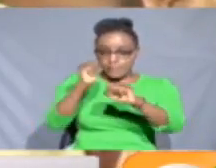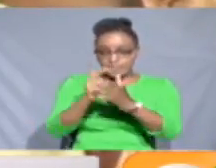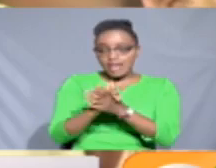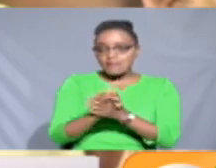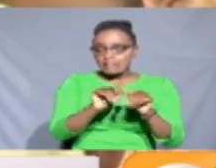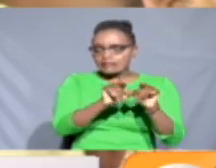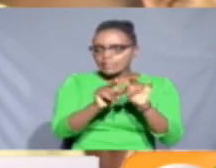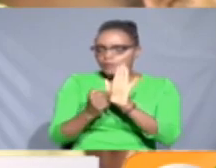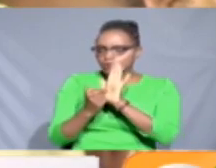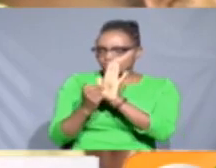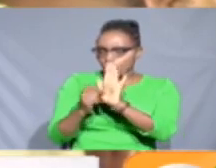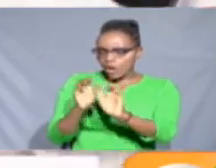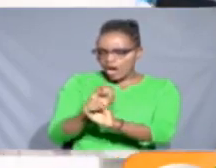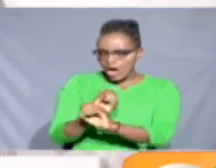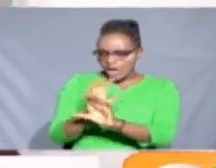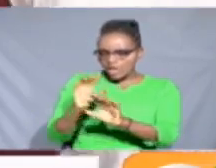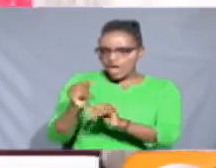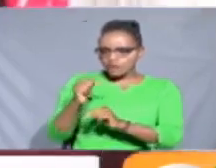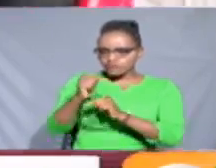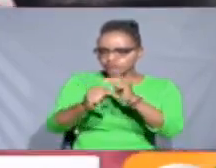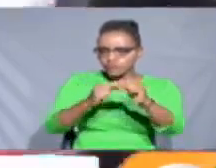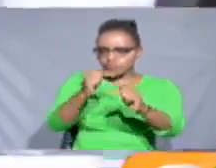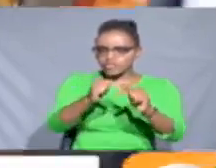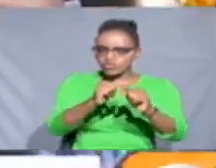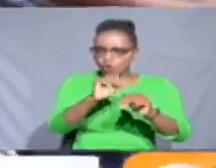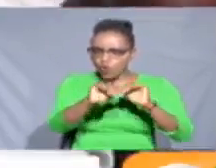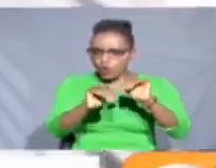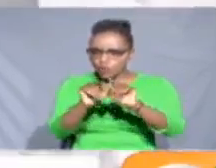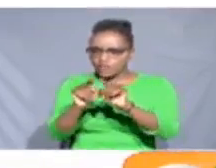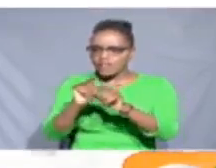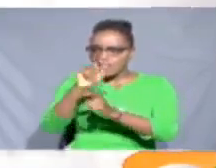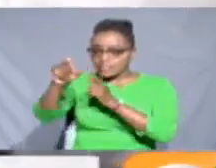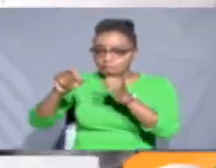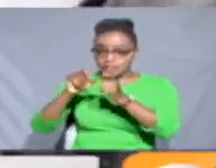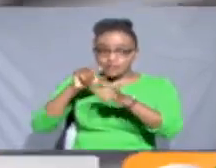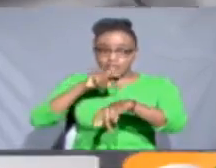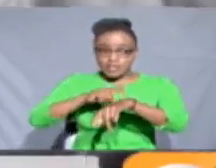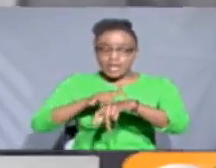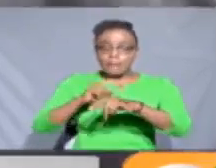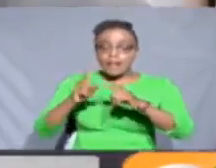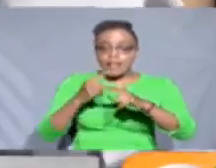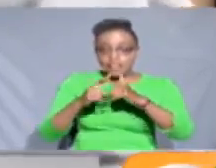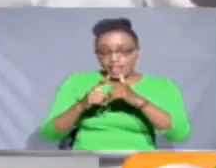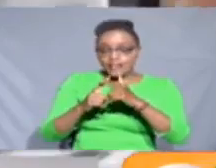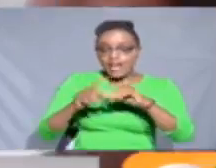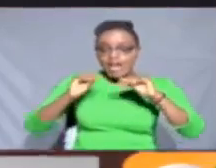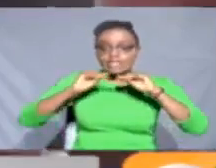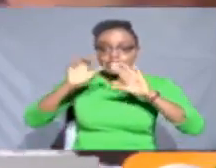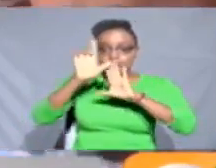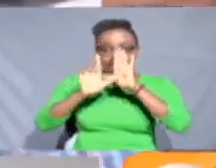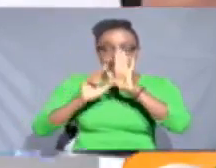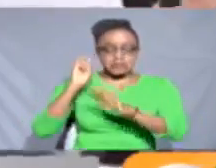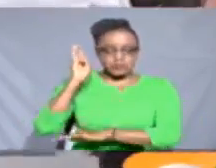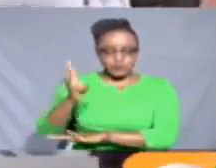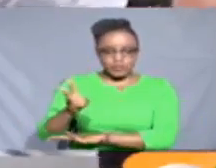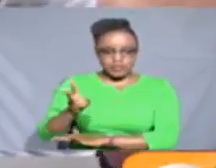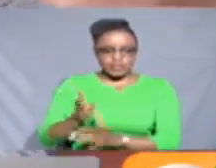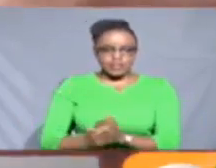na kuashiria kwamba wanaendelea kuwakusanya na itakapofika wakati mwafaka basi watawapa funzo.